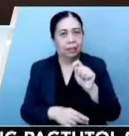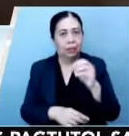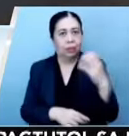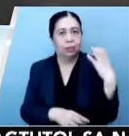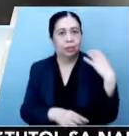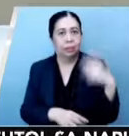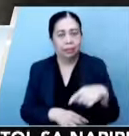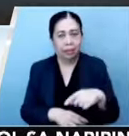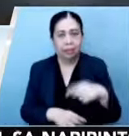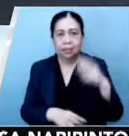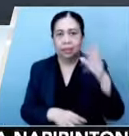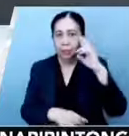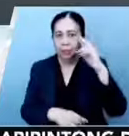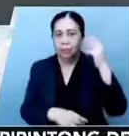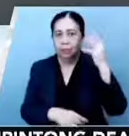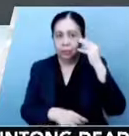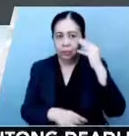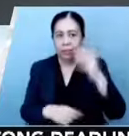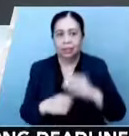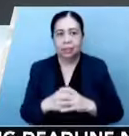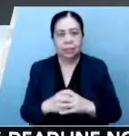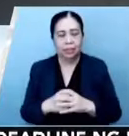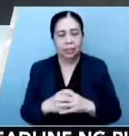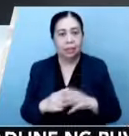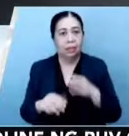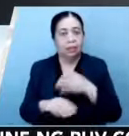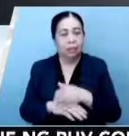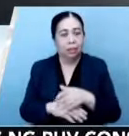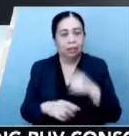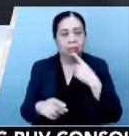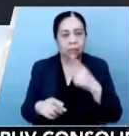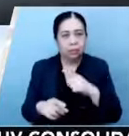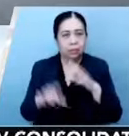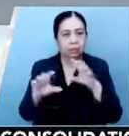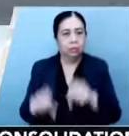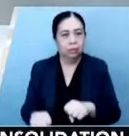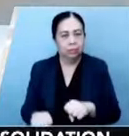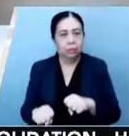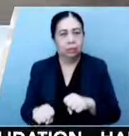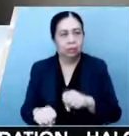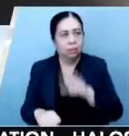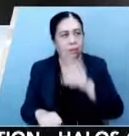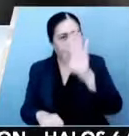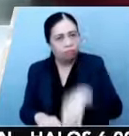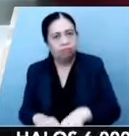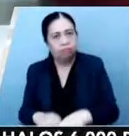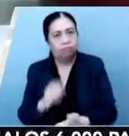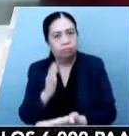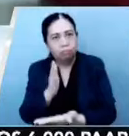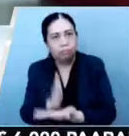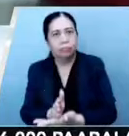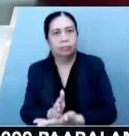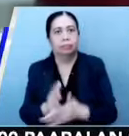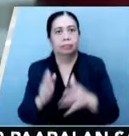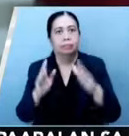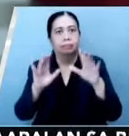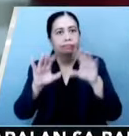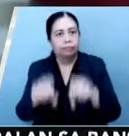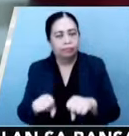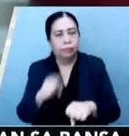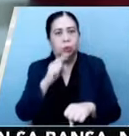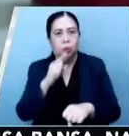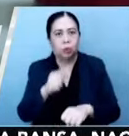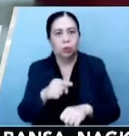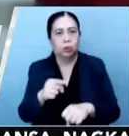Mendoza. Upon further apprehension, ito po ay napara natin at nahuli po natin na talaga pong nagsasakay